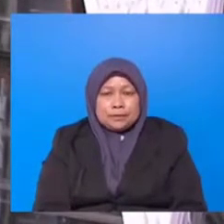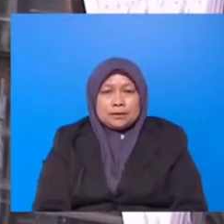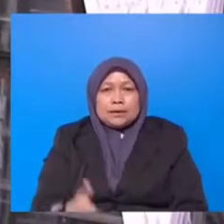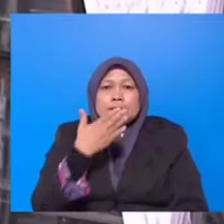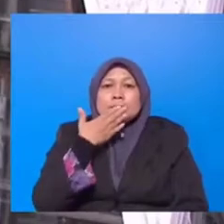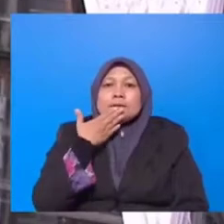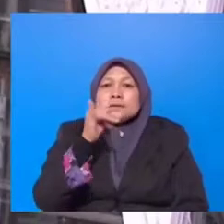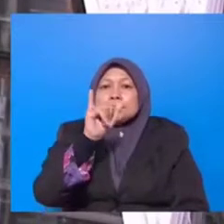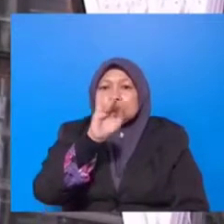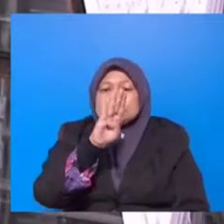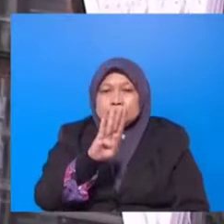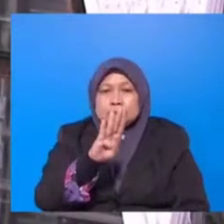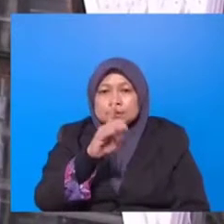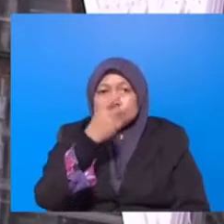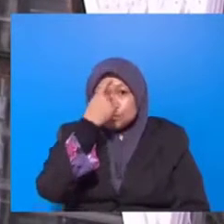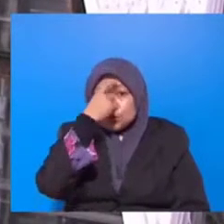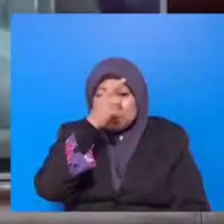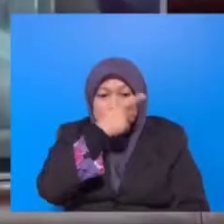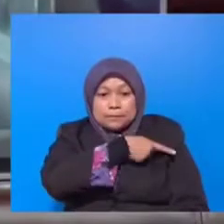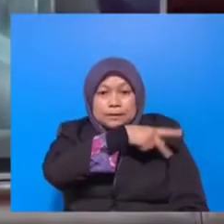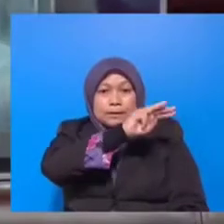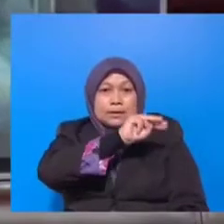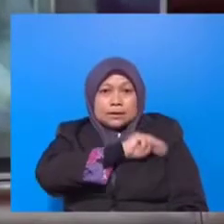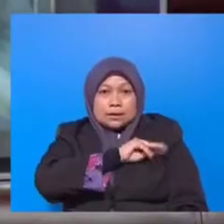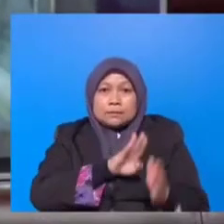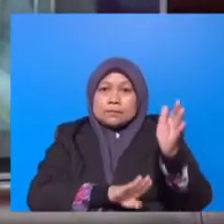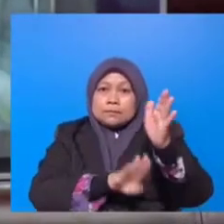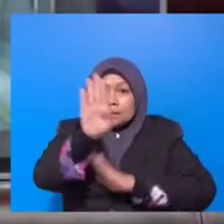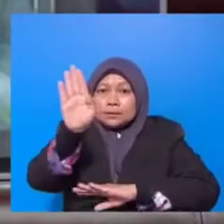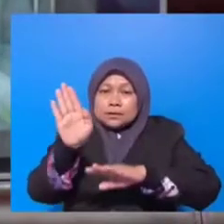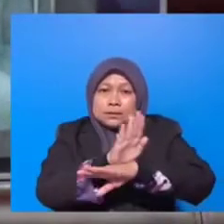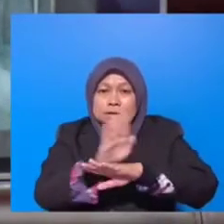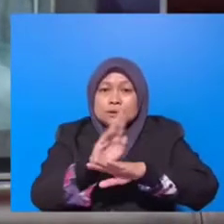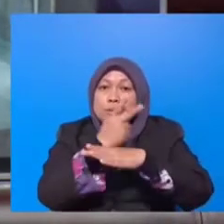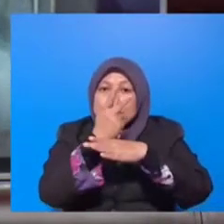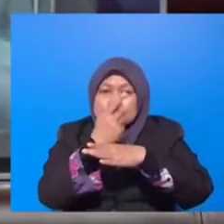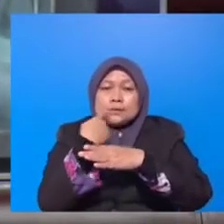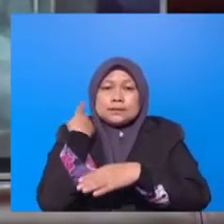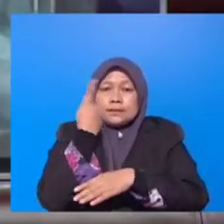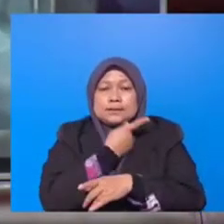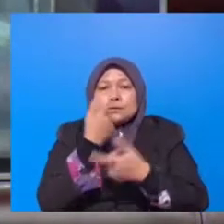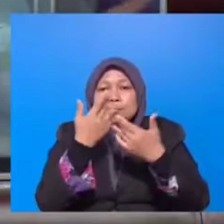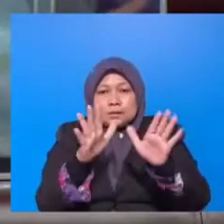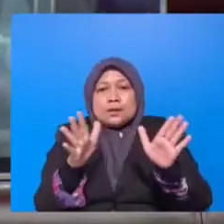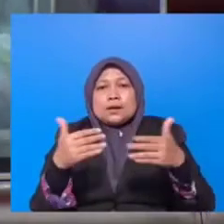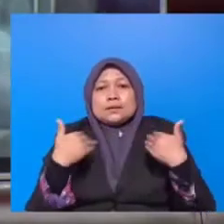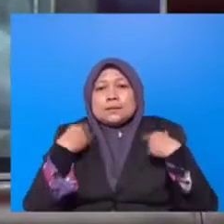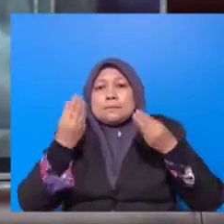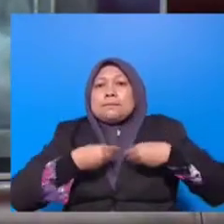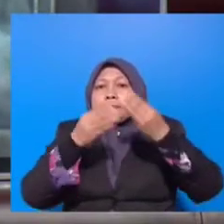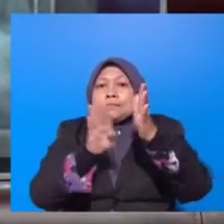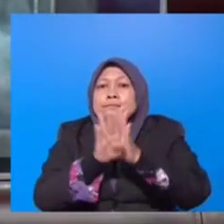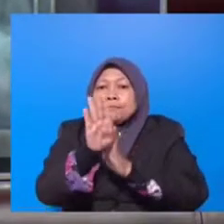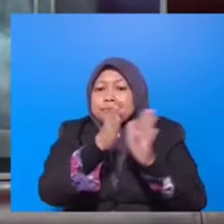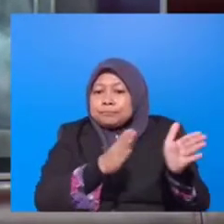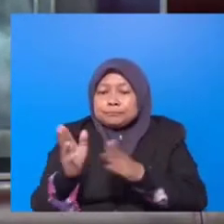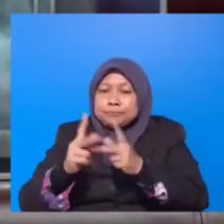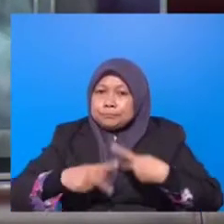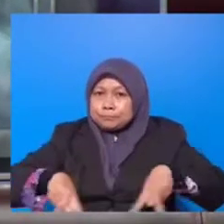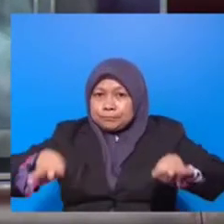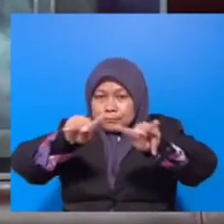Terima kasih Yang Berhormat. Untuk makluman, di bawah Kementerian Pembangunan Usahawan dan juga Koperasi, kita telah pun membangunkan pelan